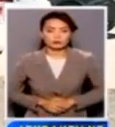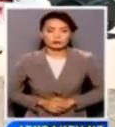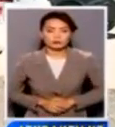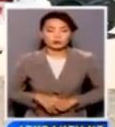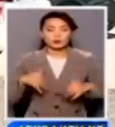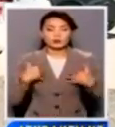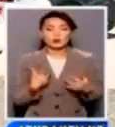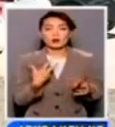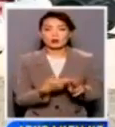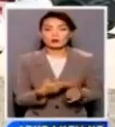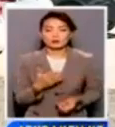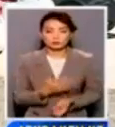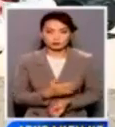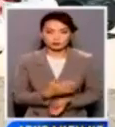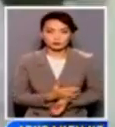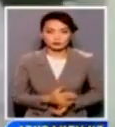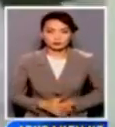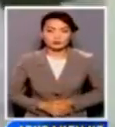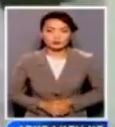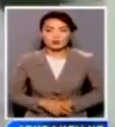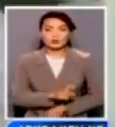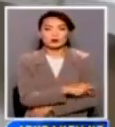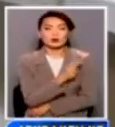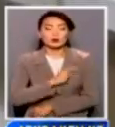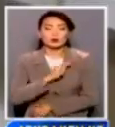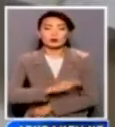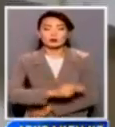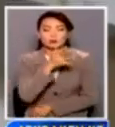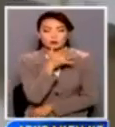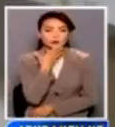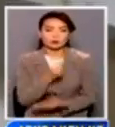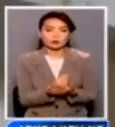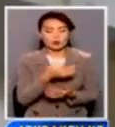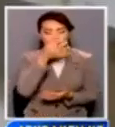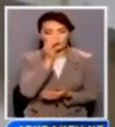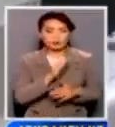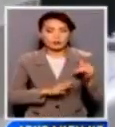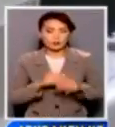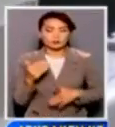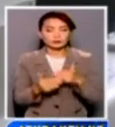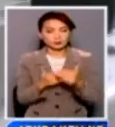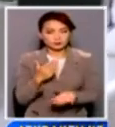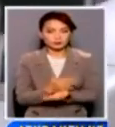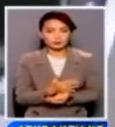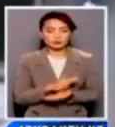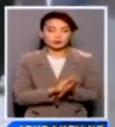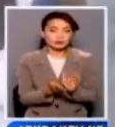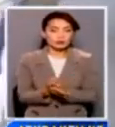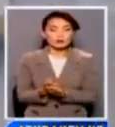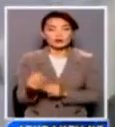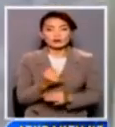қайғысына ортақ екенімізді білдіргіміз келеді. Дәрігер жұмыс жасаған мерзімде өзін жоғары білгірі маман ретінде ғана емес, шебер